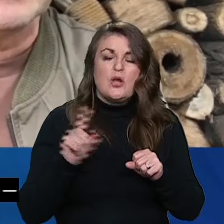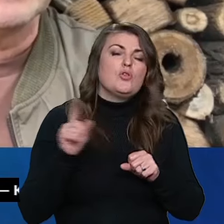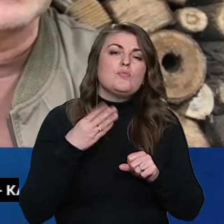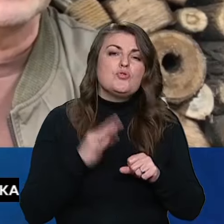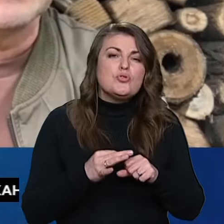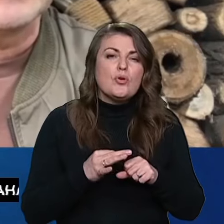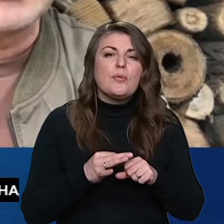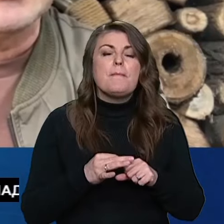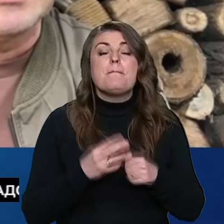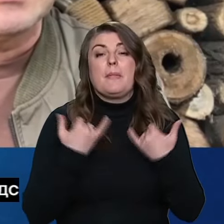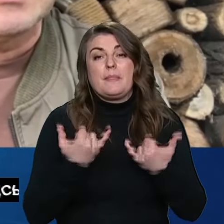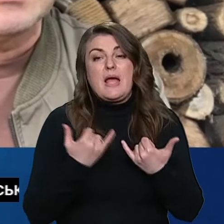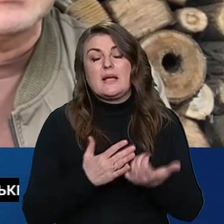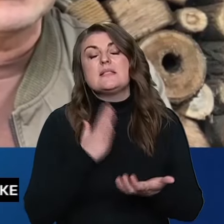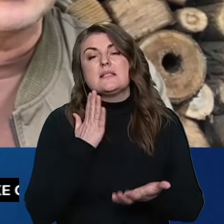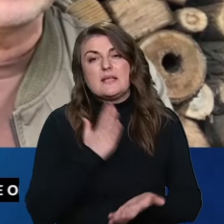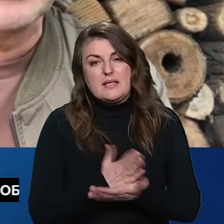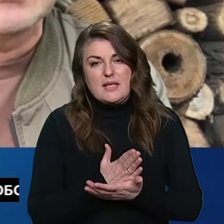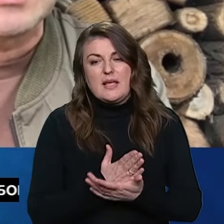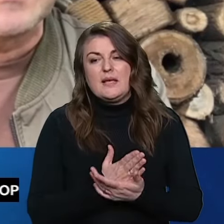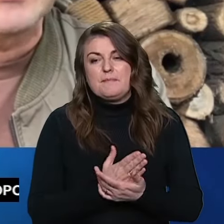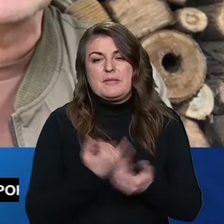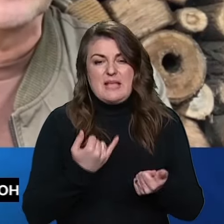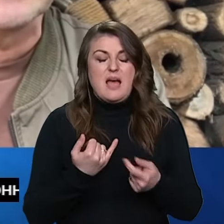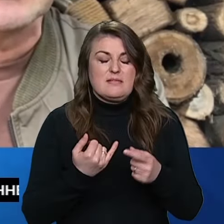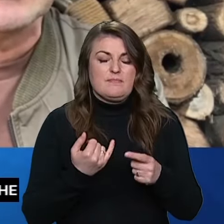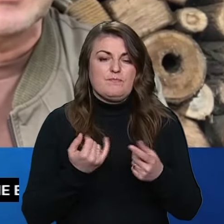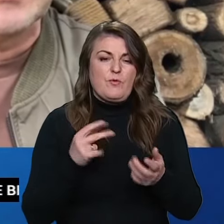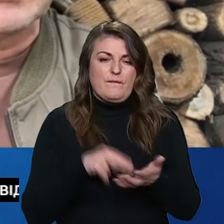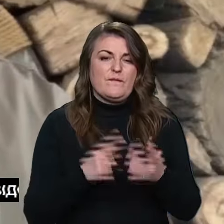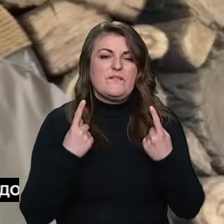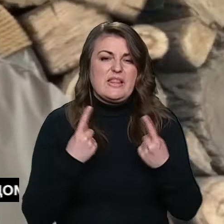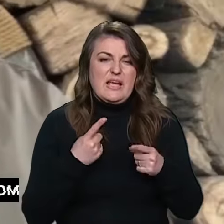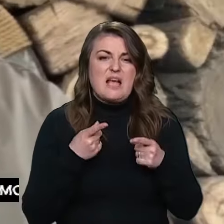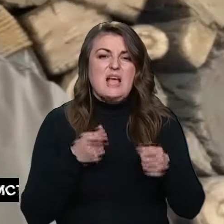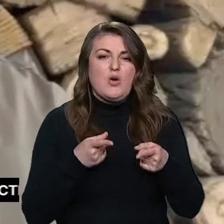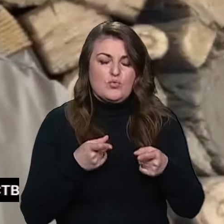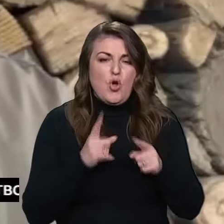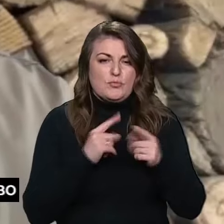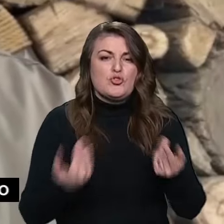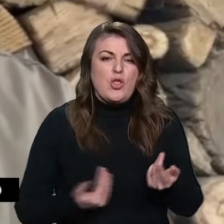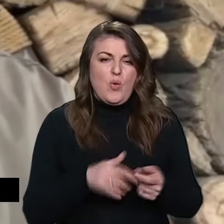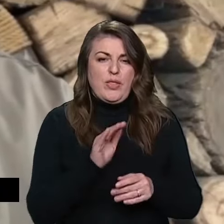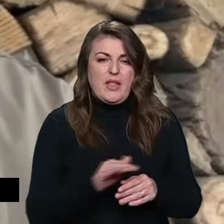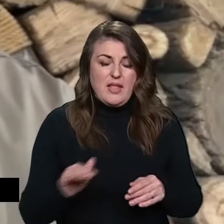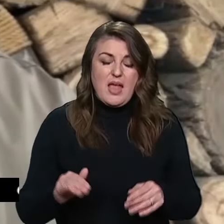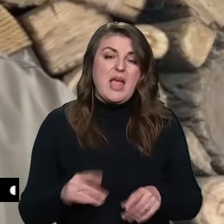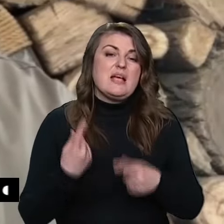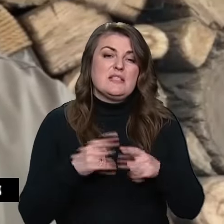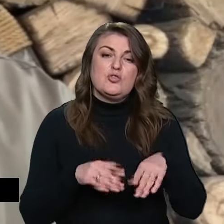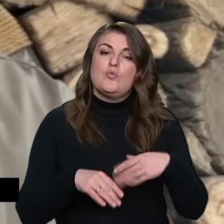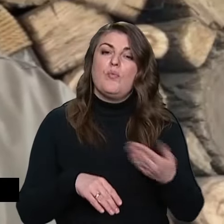що наразі є велика загроза, особливо життю дітей. З іншого